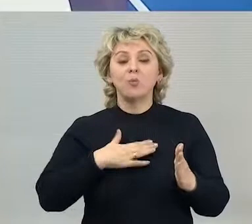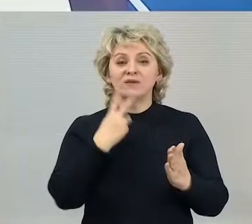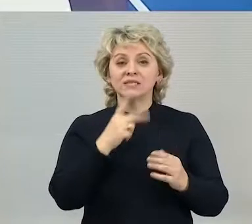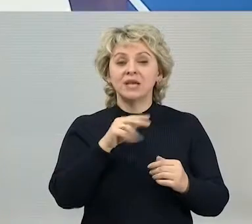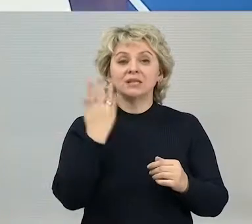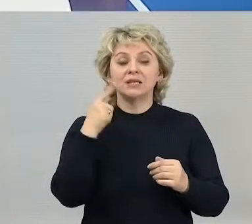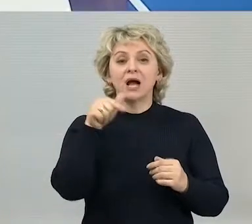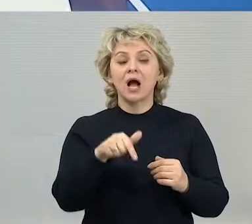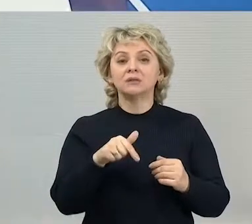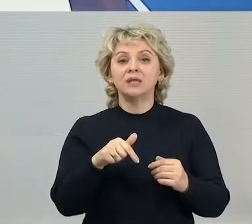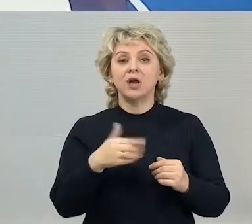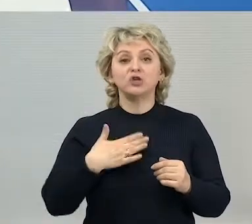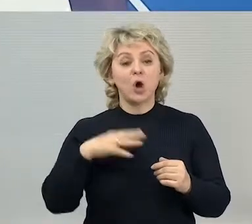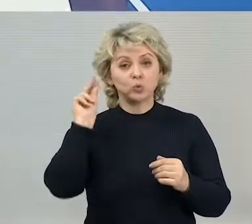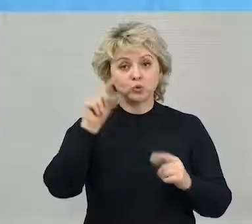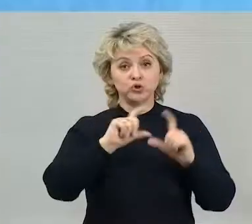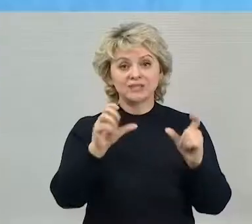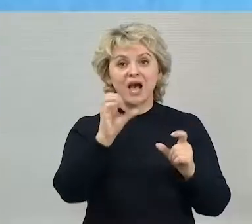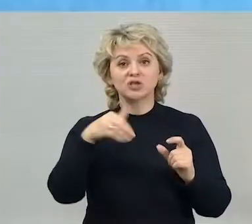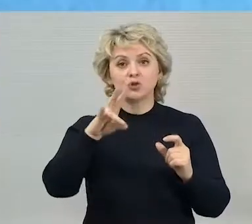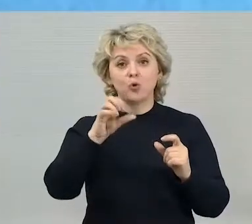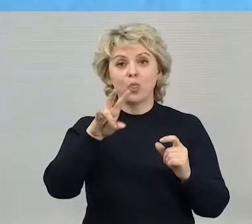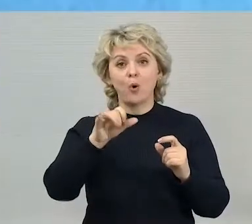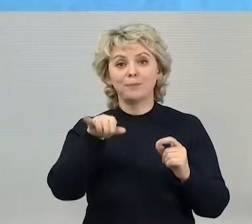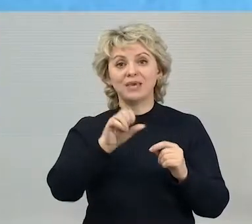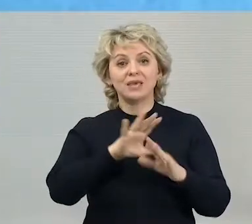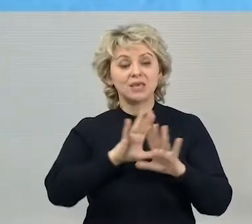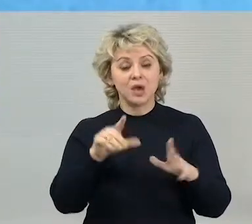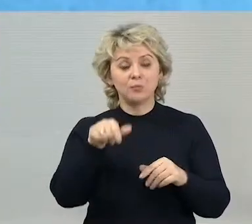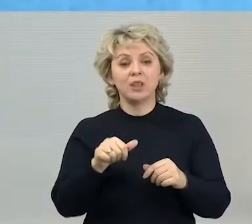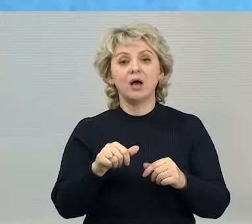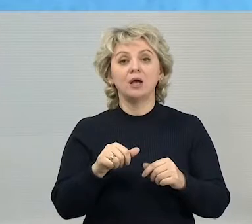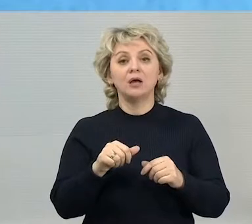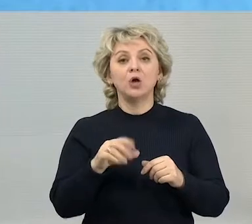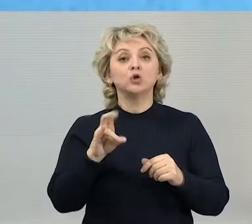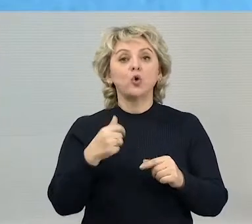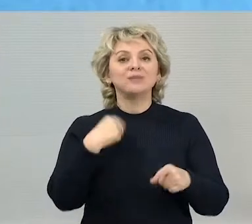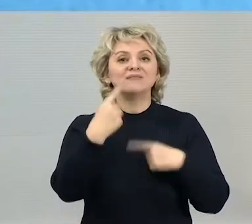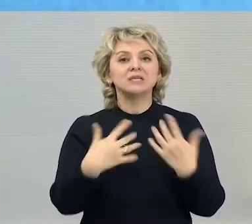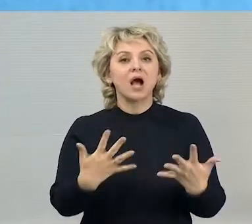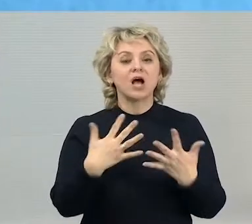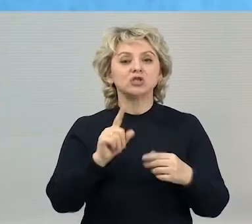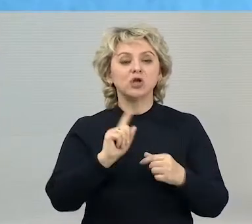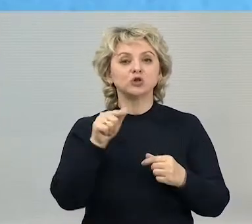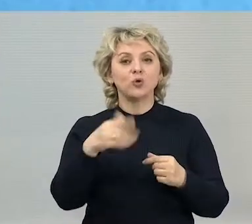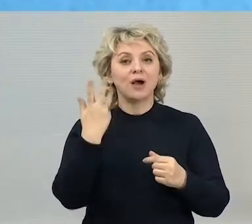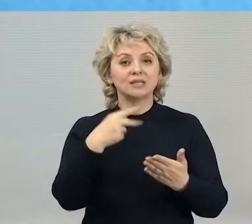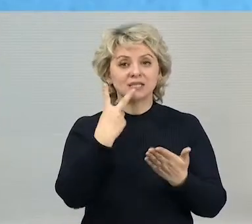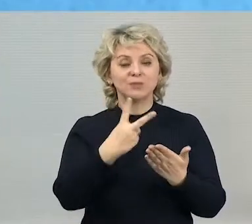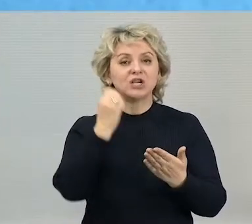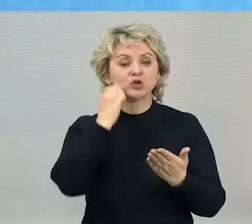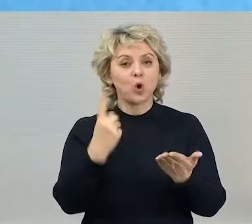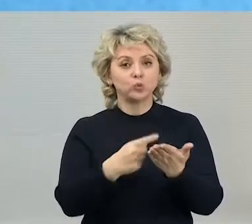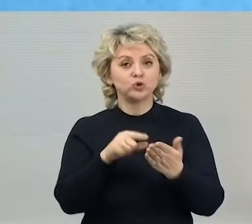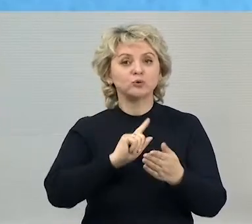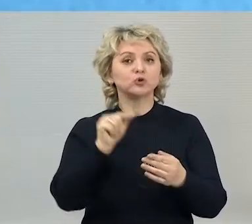да, вот когда я учился, уже астрономии не было, да, то есть вот в этих, да, классах. Угу. Но мне всегда казалось, вот когда я смотрел эти учебники и